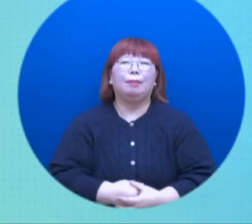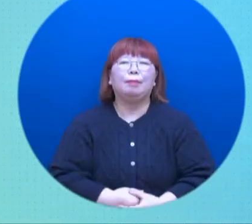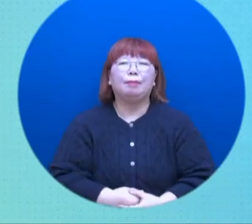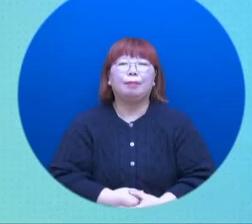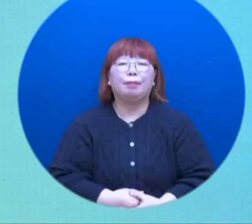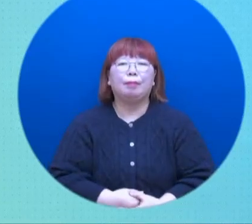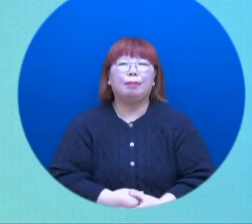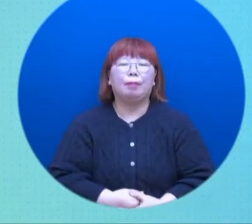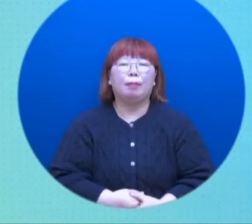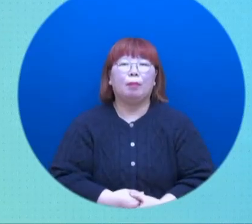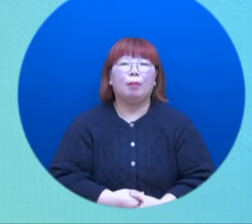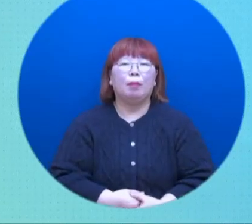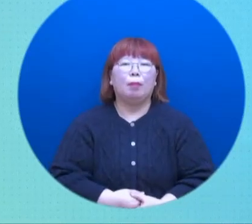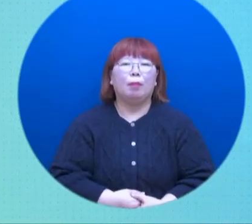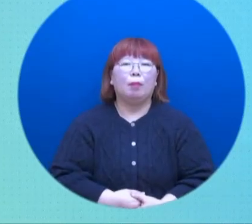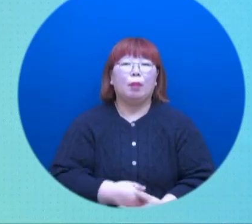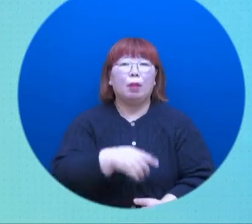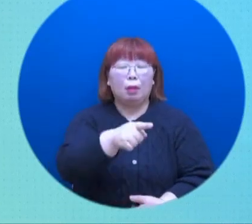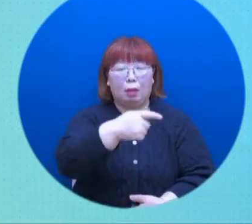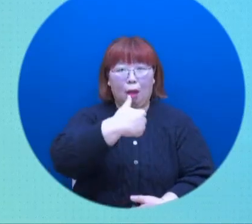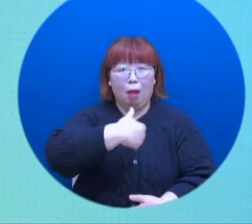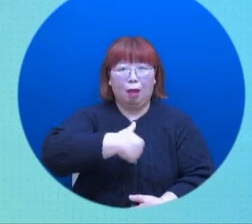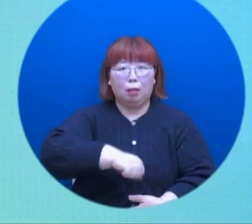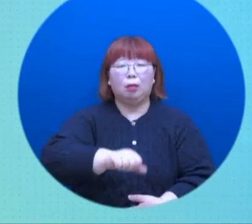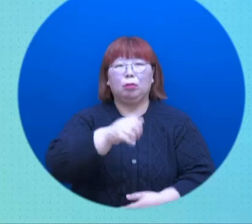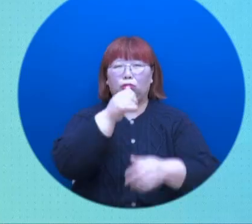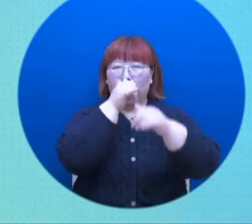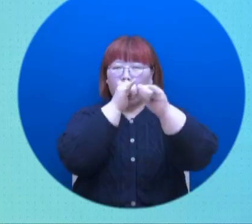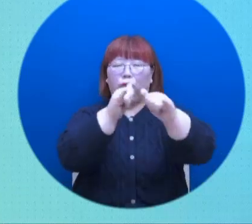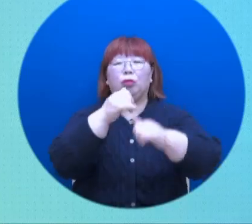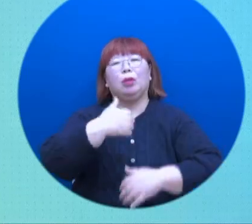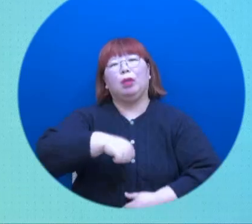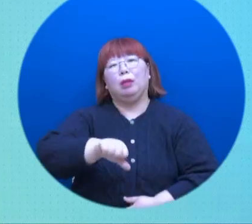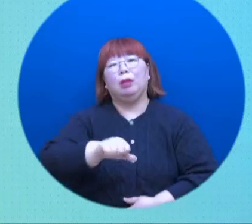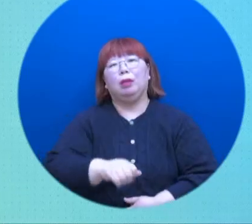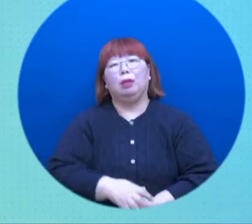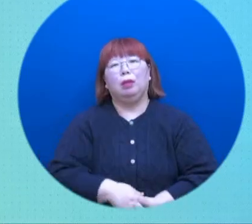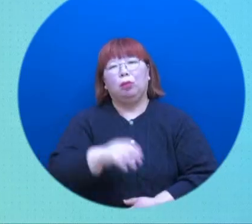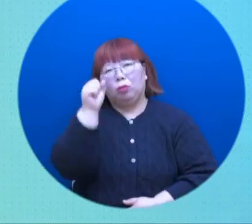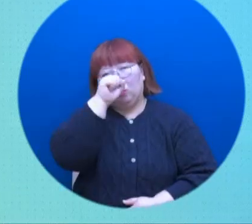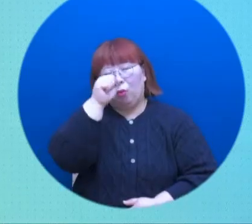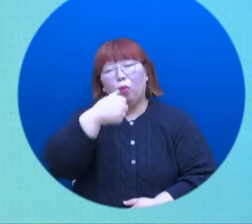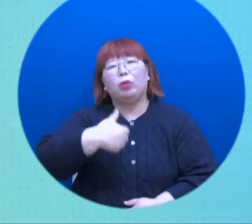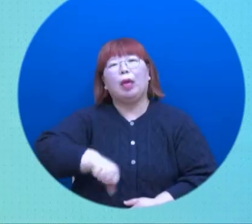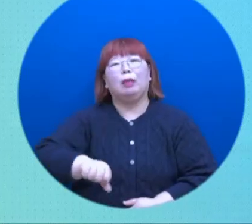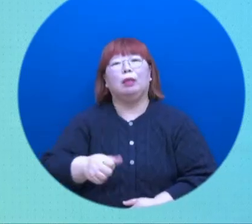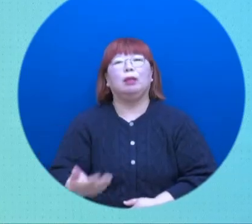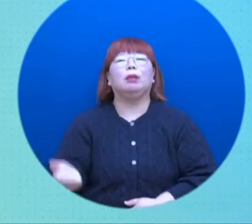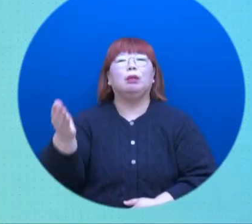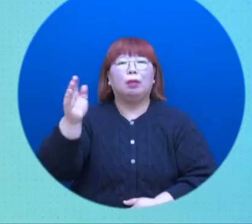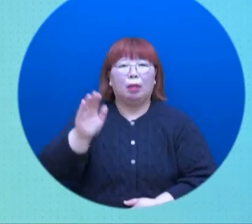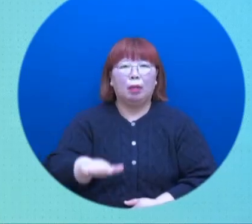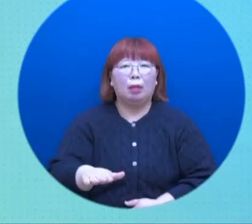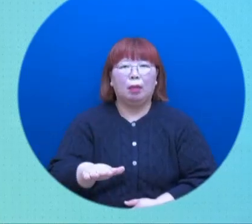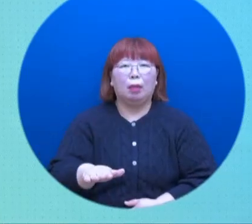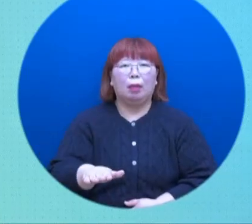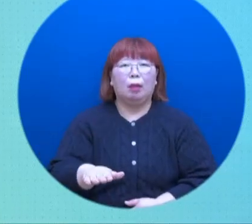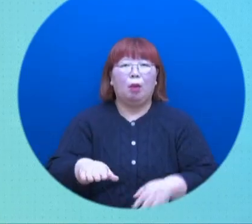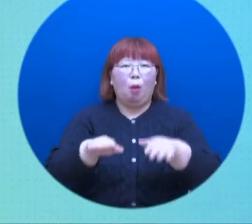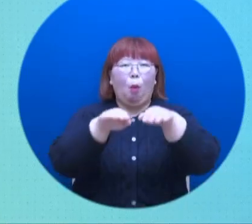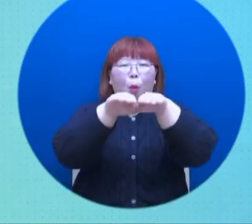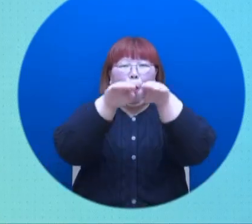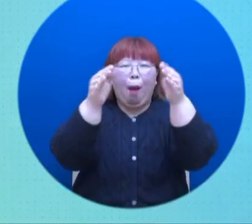물론 이 아들은 훌륭한 아들이었을 거예요. 좋은 아들이었을 겁니다. 그러나